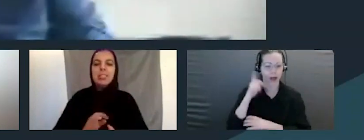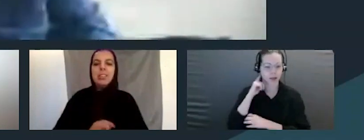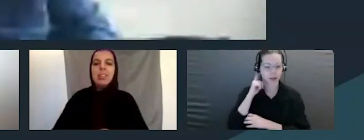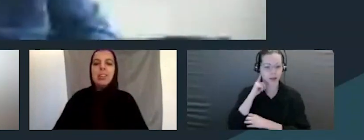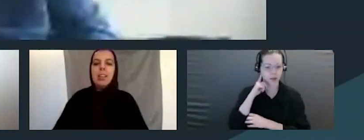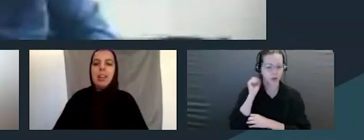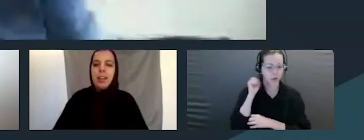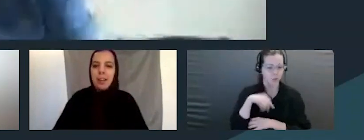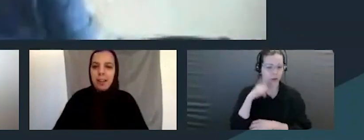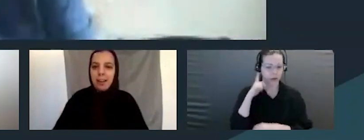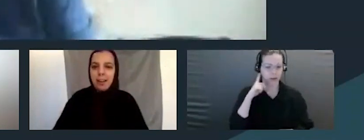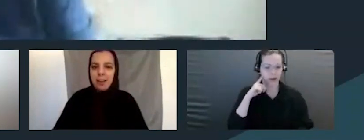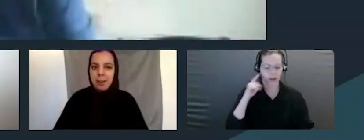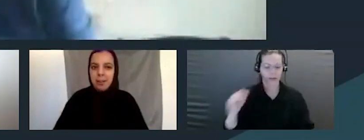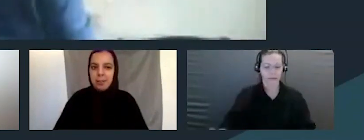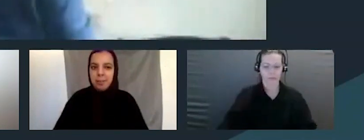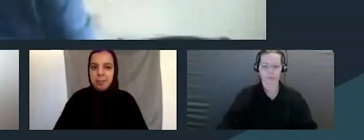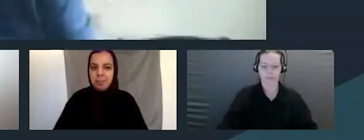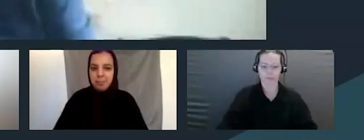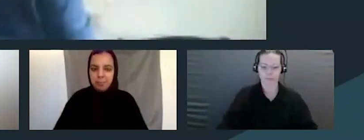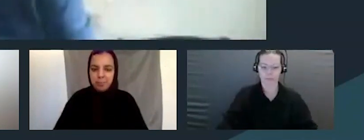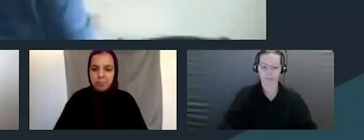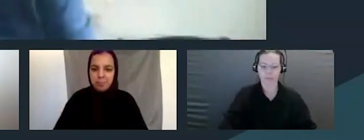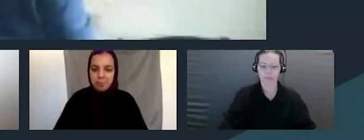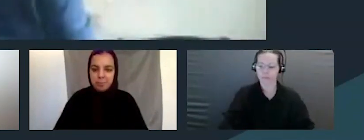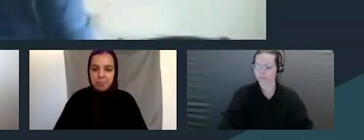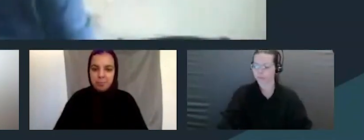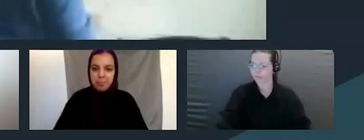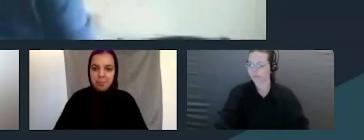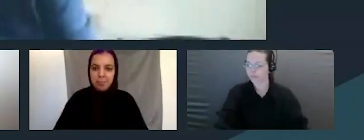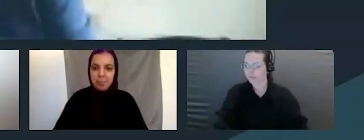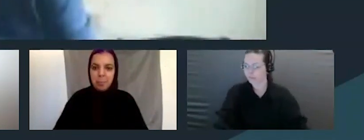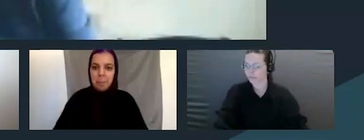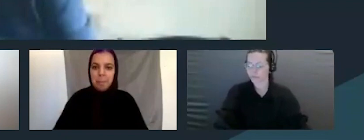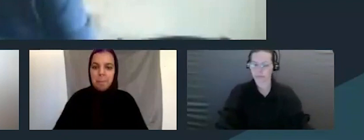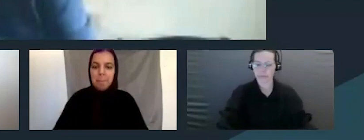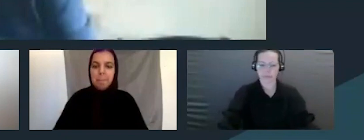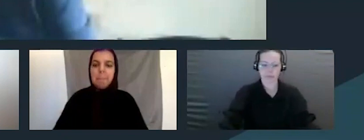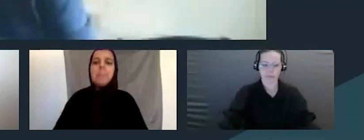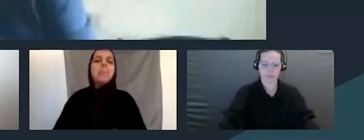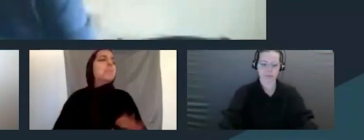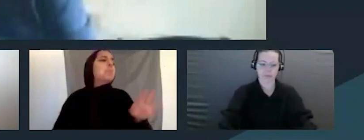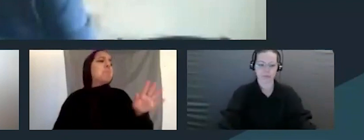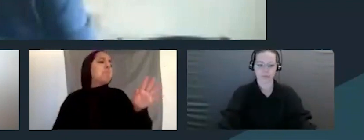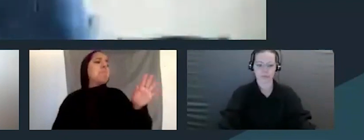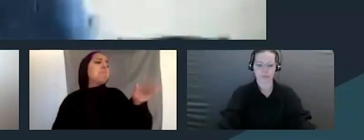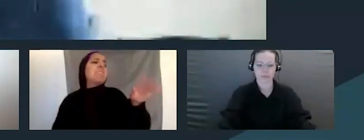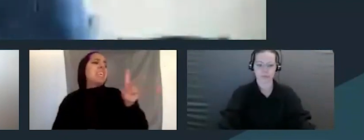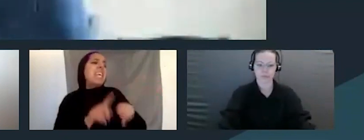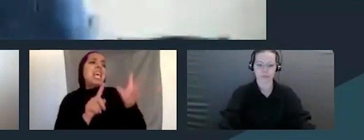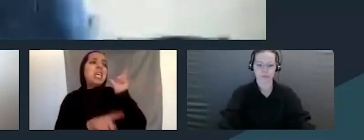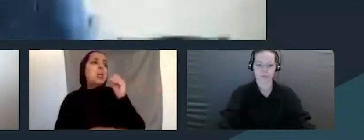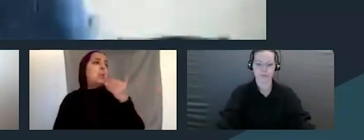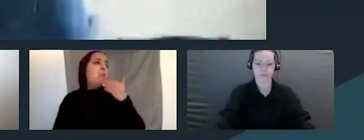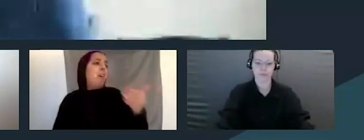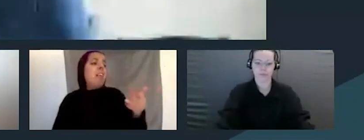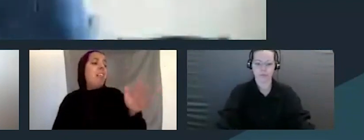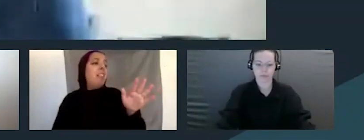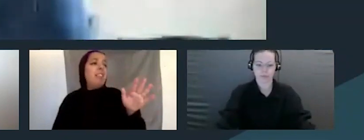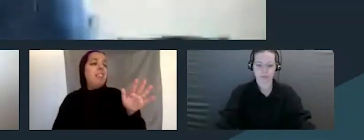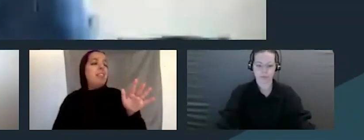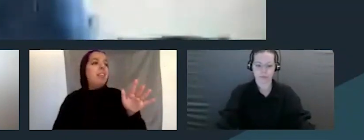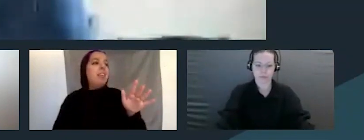Merci. Encore une fois. On ne vous entend pas très bien, mes collègues, depuis quelques années.